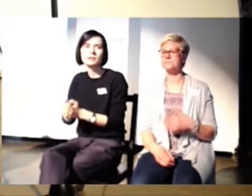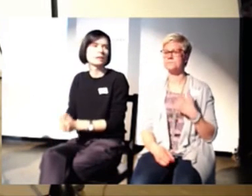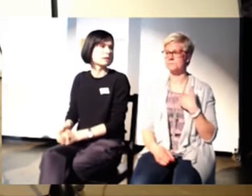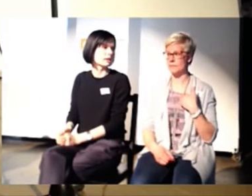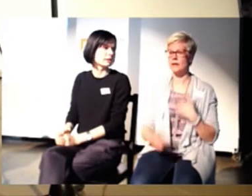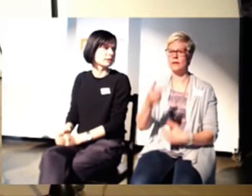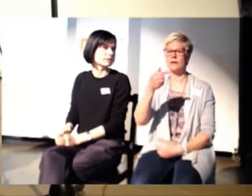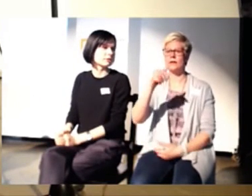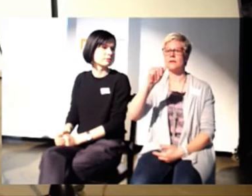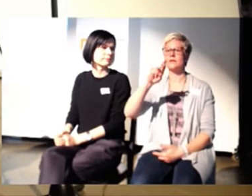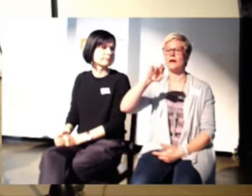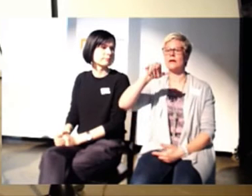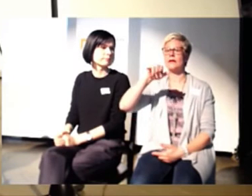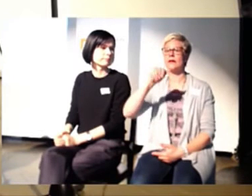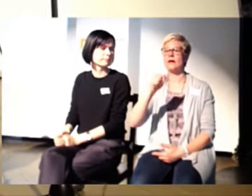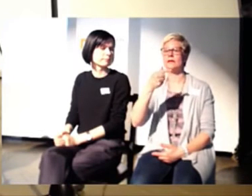Sari.